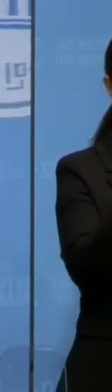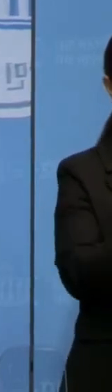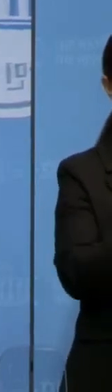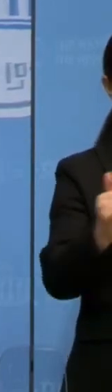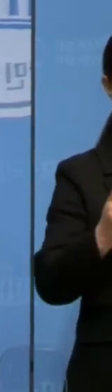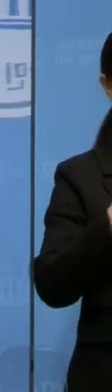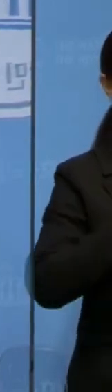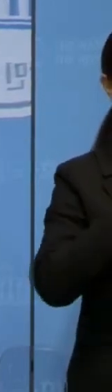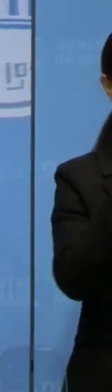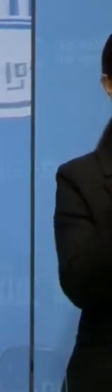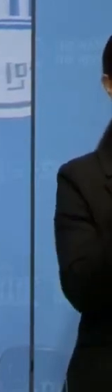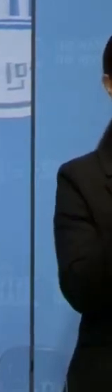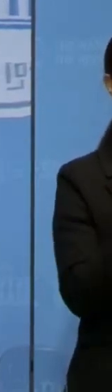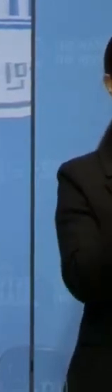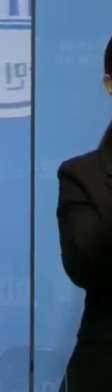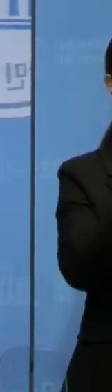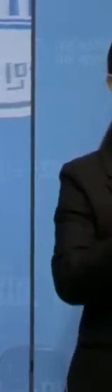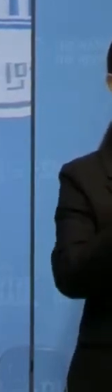해주십시오